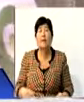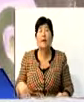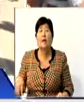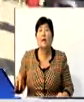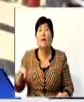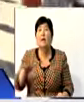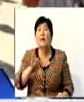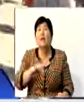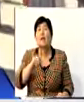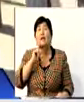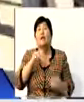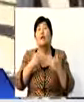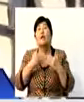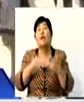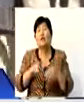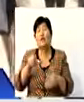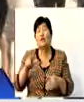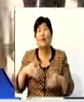Барша жас мектебін барлығын құттықтаймын.